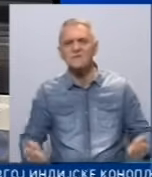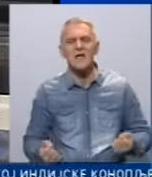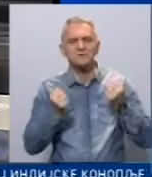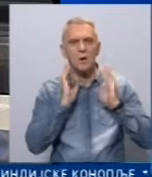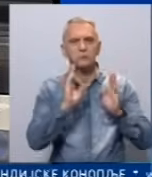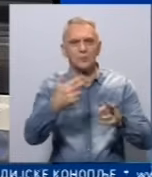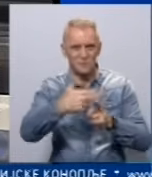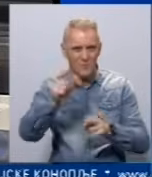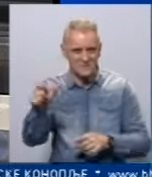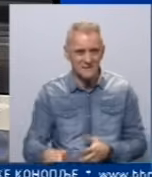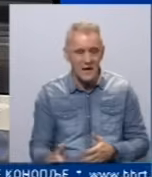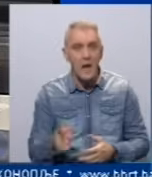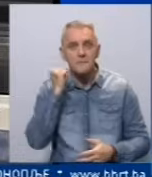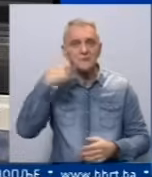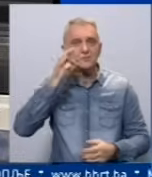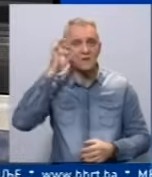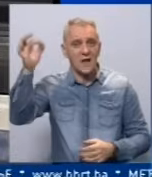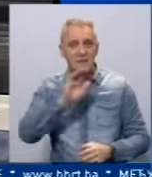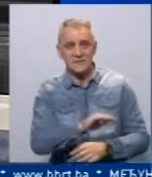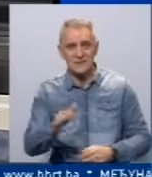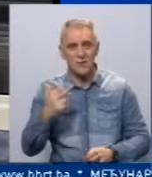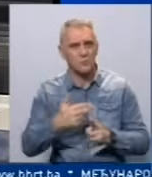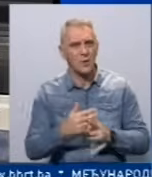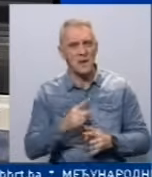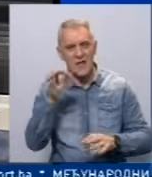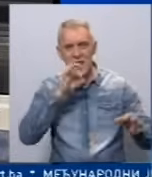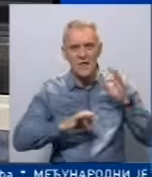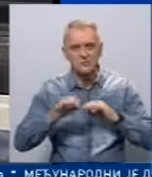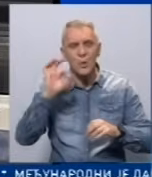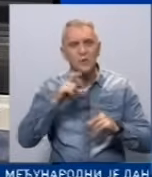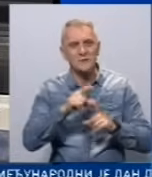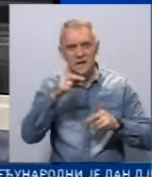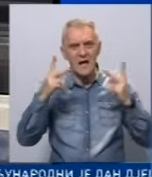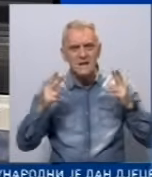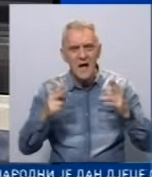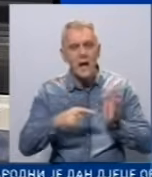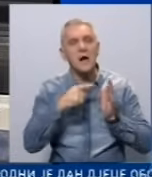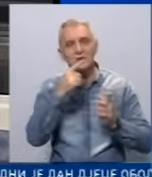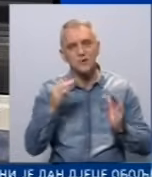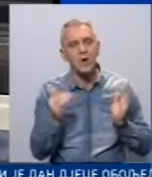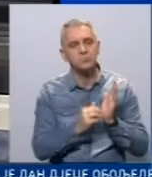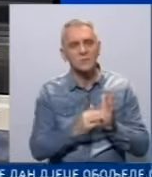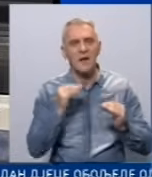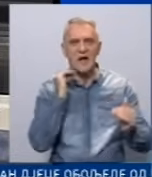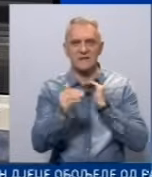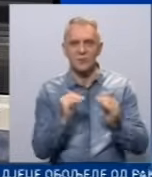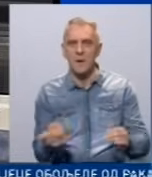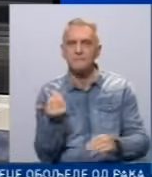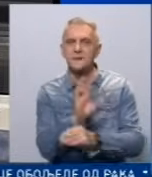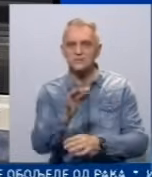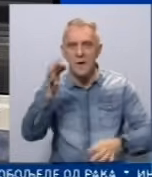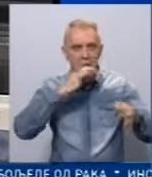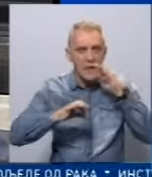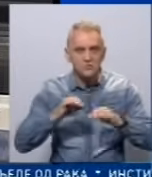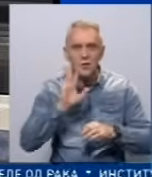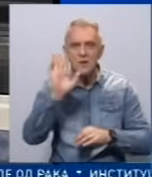težak put pacijenta. Na Međunarodni dan djece oboljele i liječene od raka istaknuta je potreba za ravnopravnim pristupom liječenju i